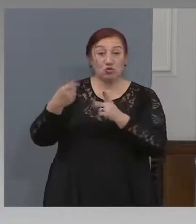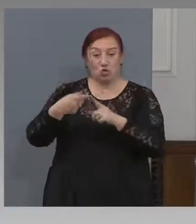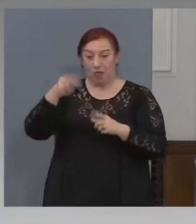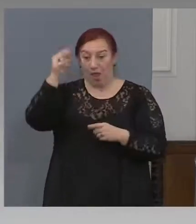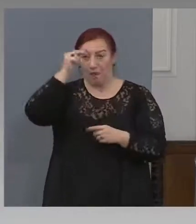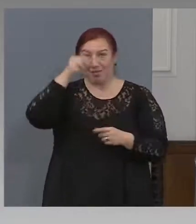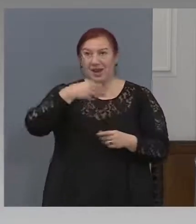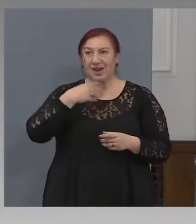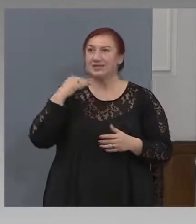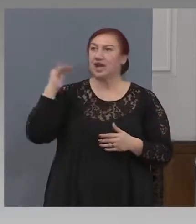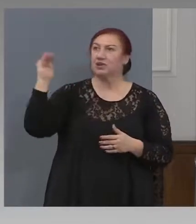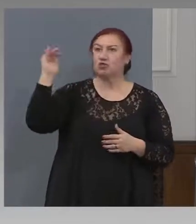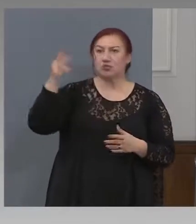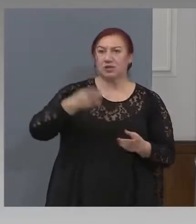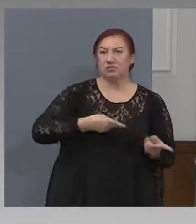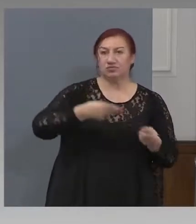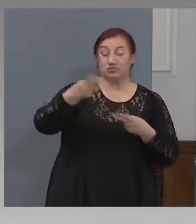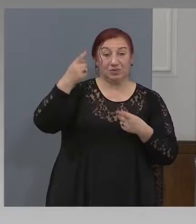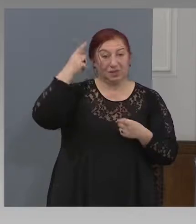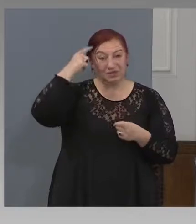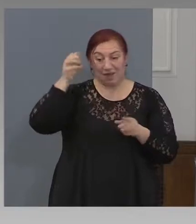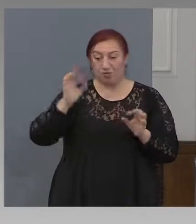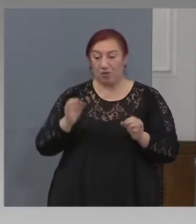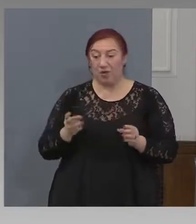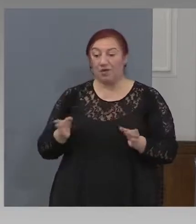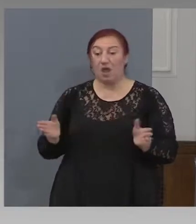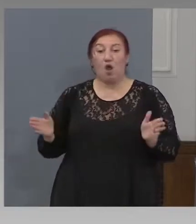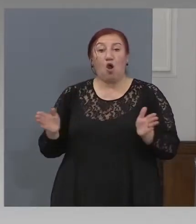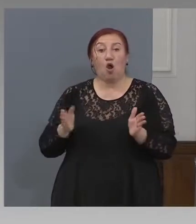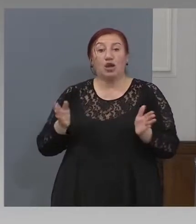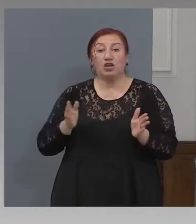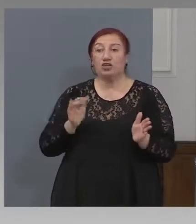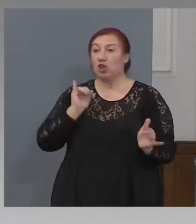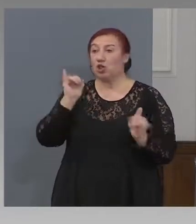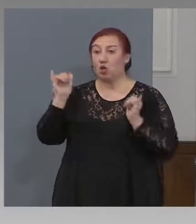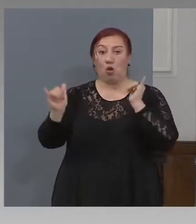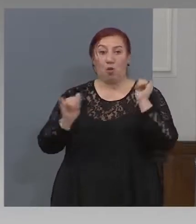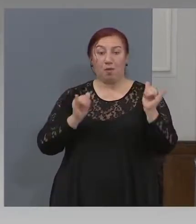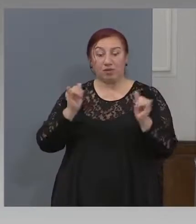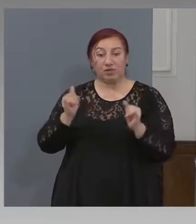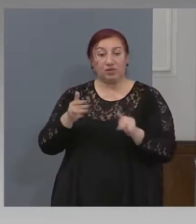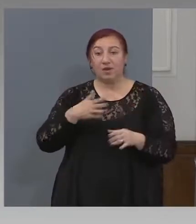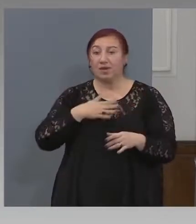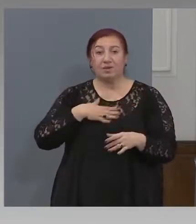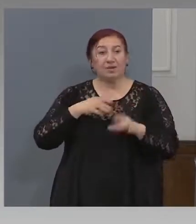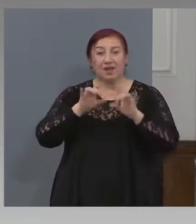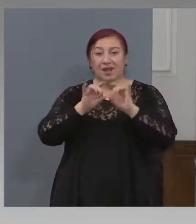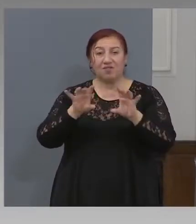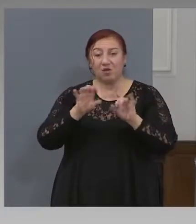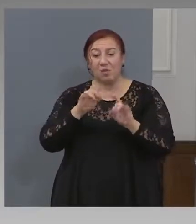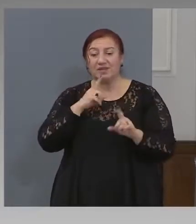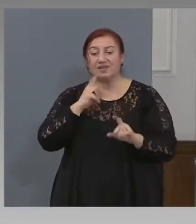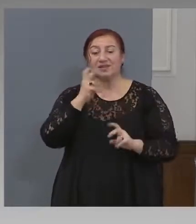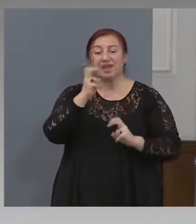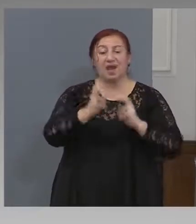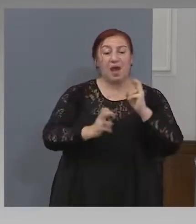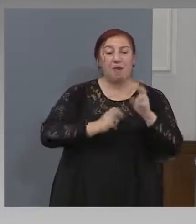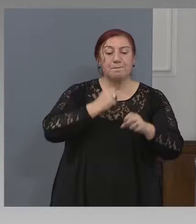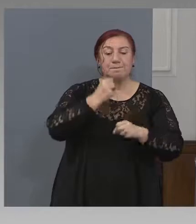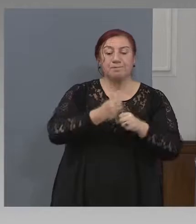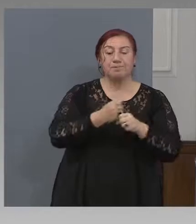че ограничено е пътуването все пак. И имате ли информация за преработвателните предприятия